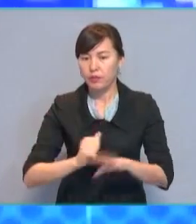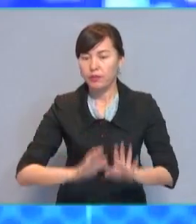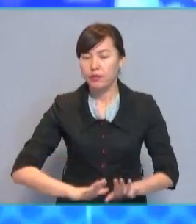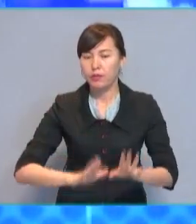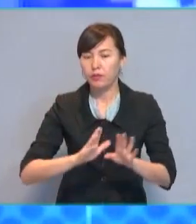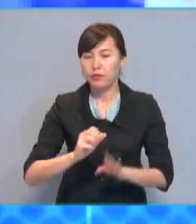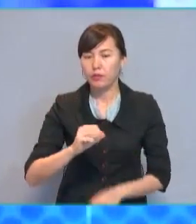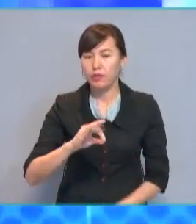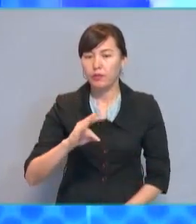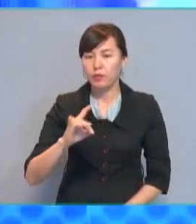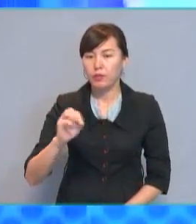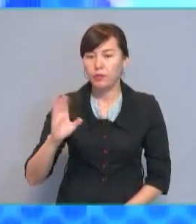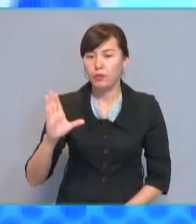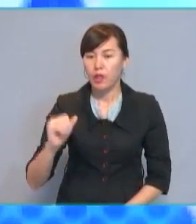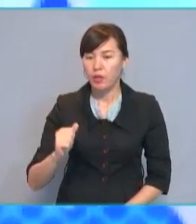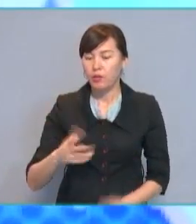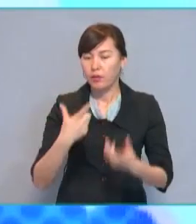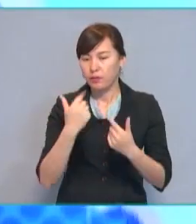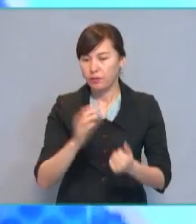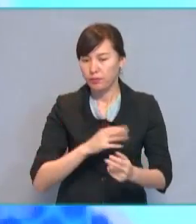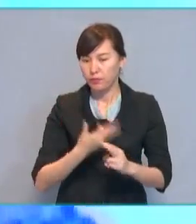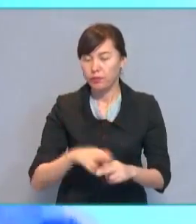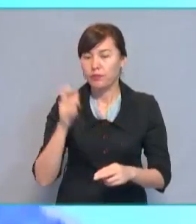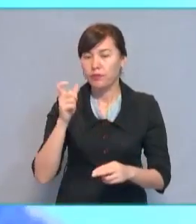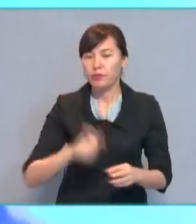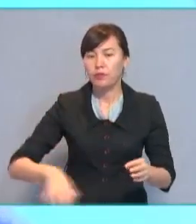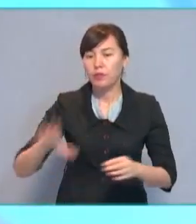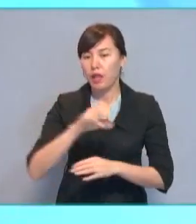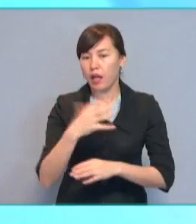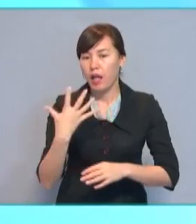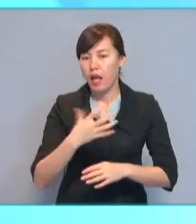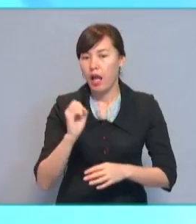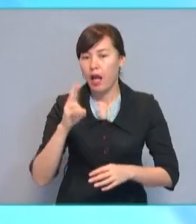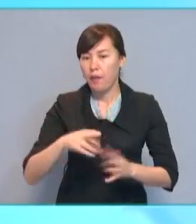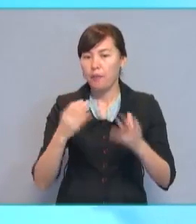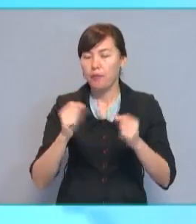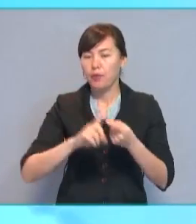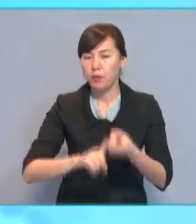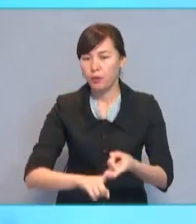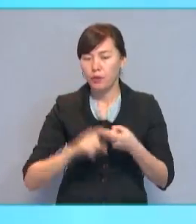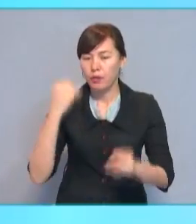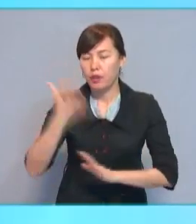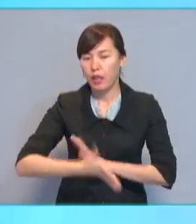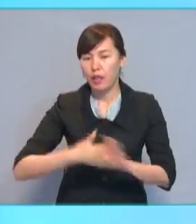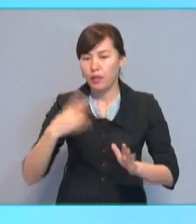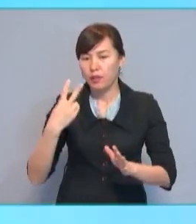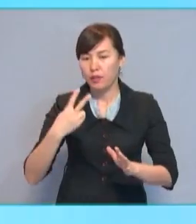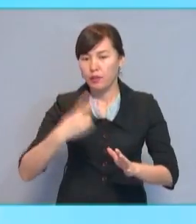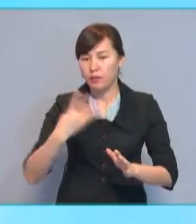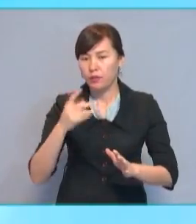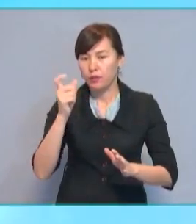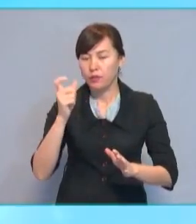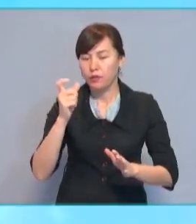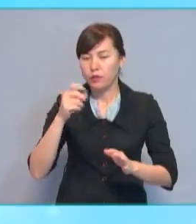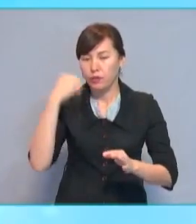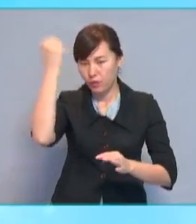орынбасары Айгөл Бекбауова арнайы мәлімдеді. Бұл науқастардың барлығы 5 сәуір күні індет айнықталған 24 жасар